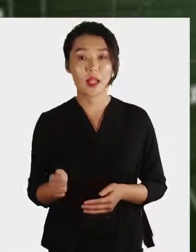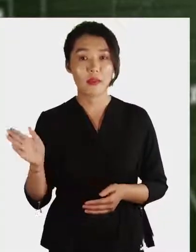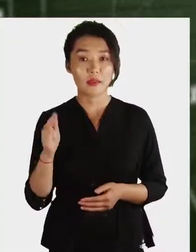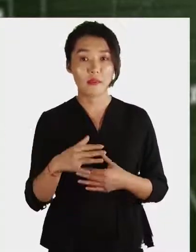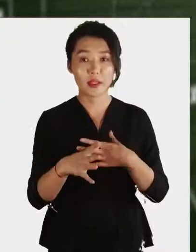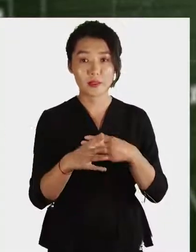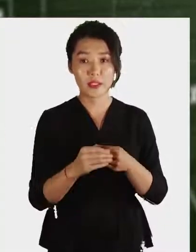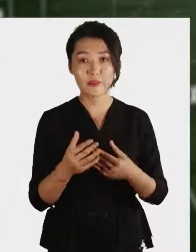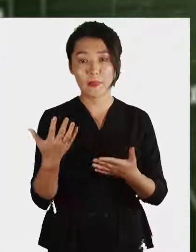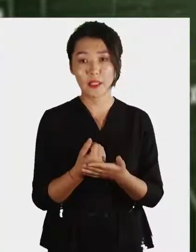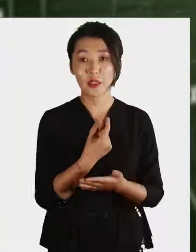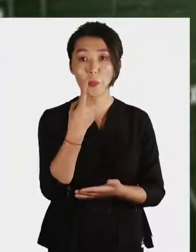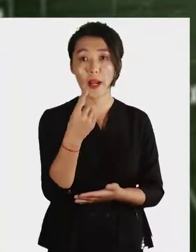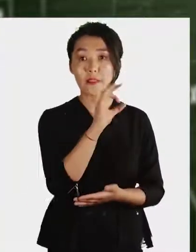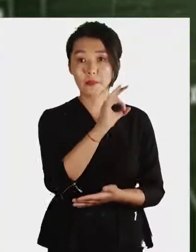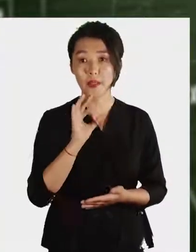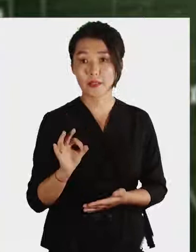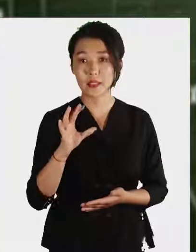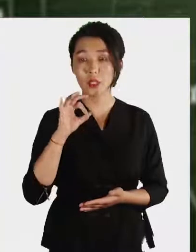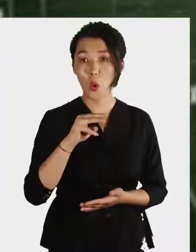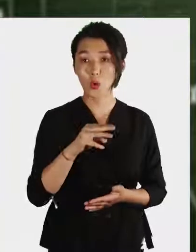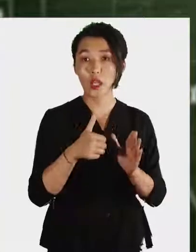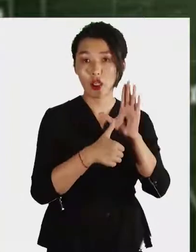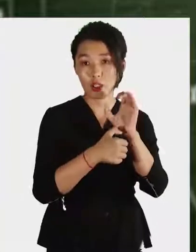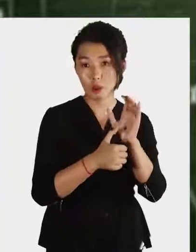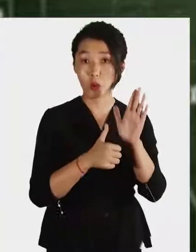Давайте мы с вами найдем 1% от